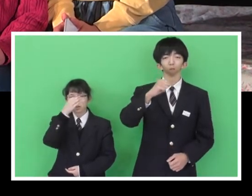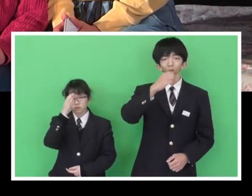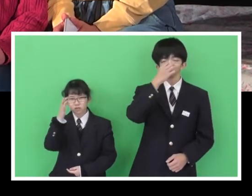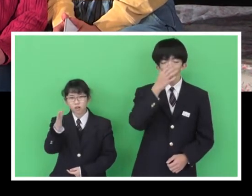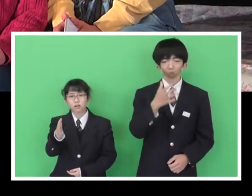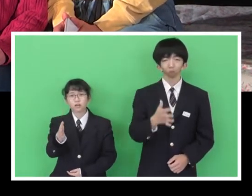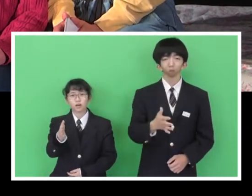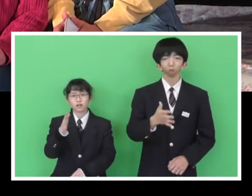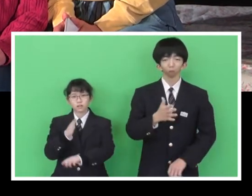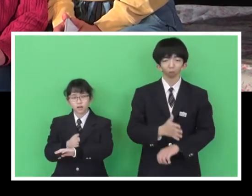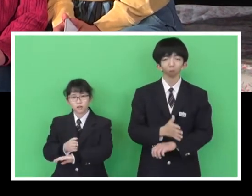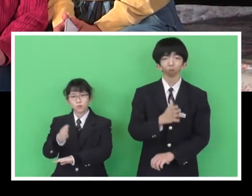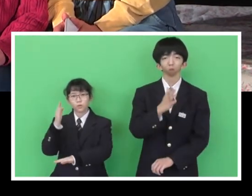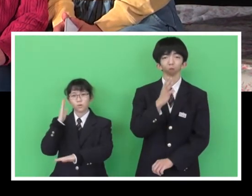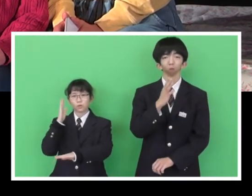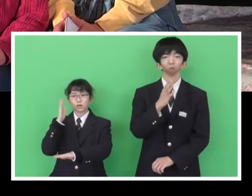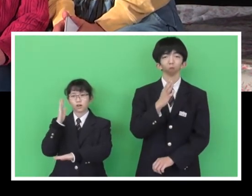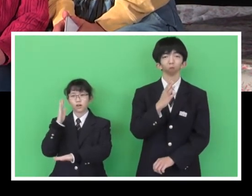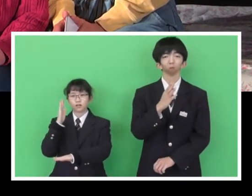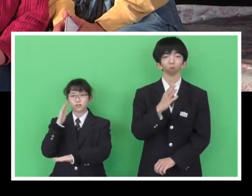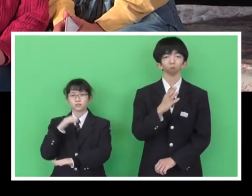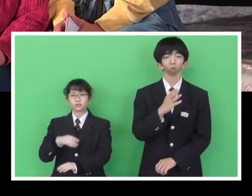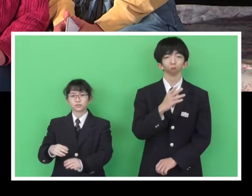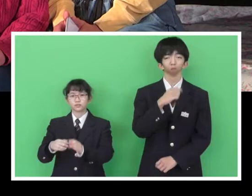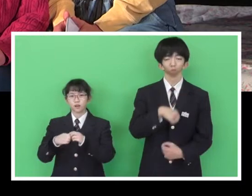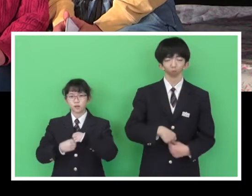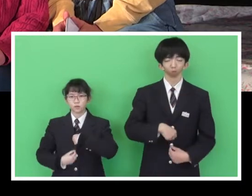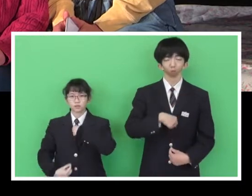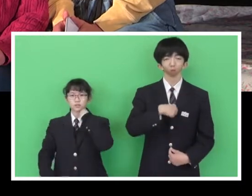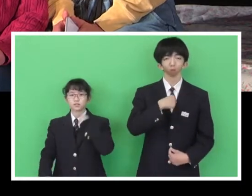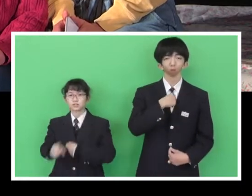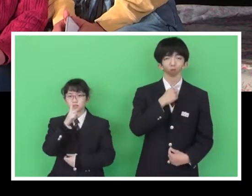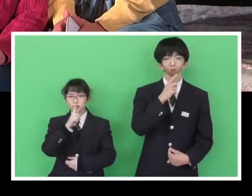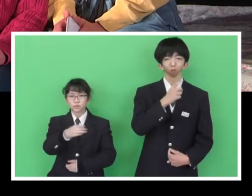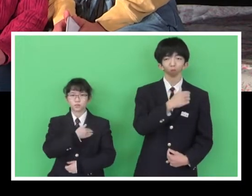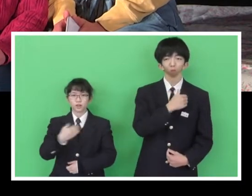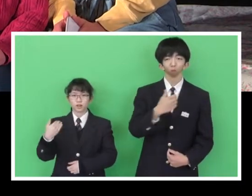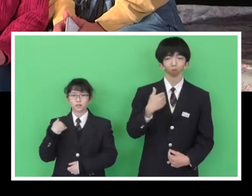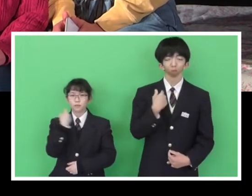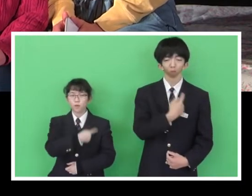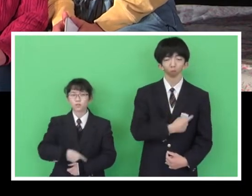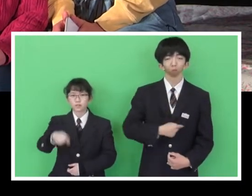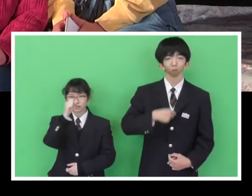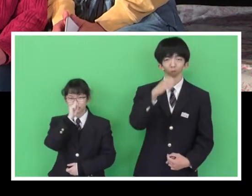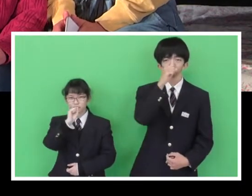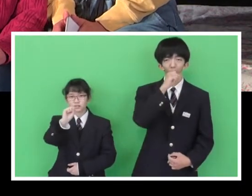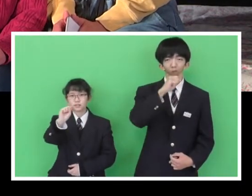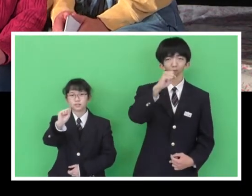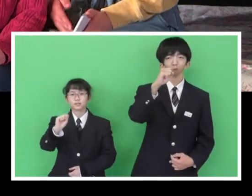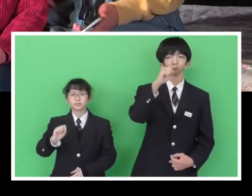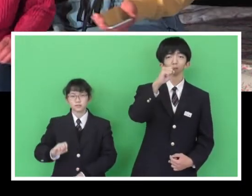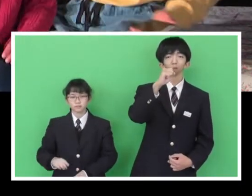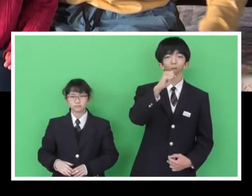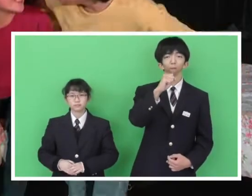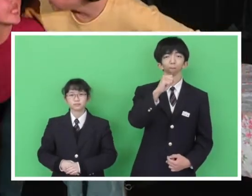ごめんね、ありがとうが素直に言えるって気持ちいい。